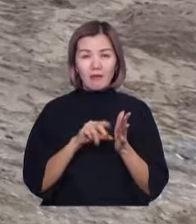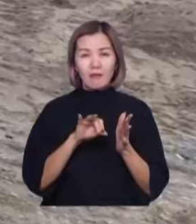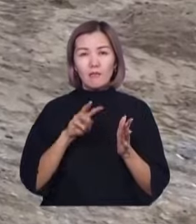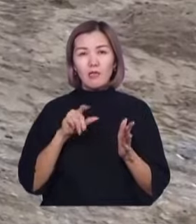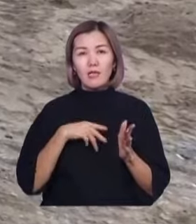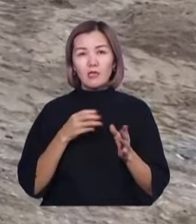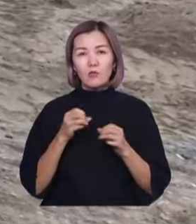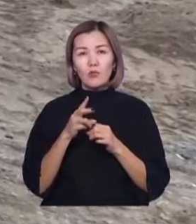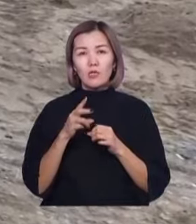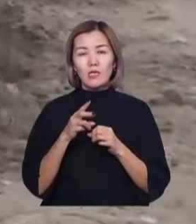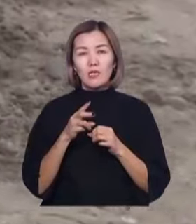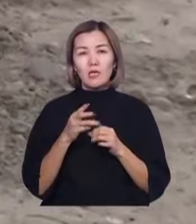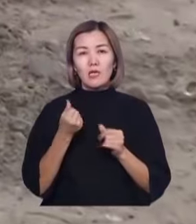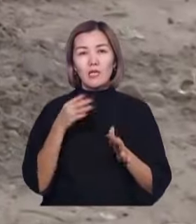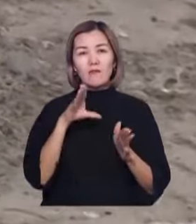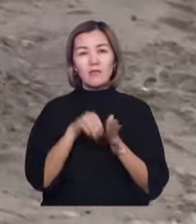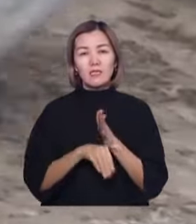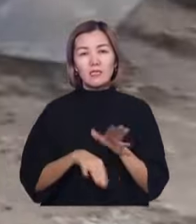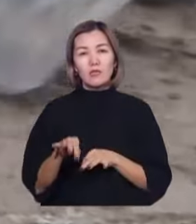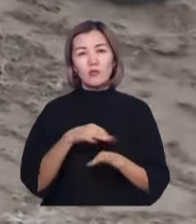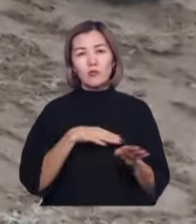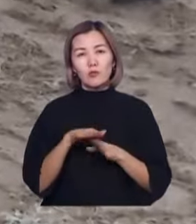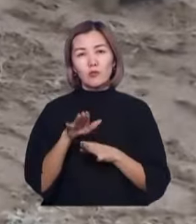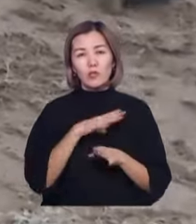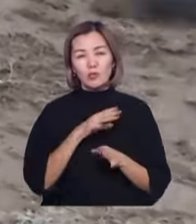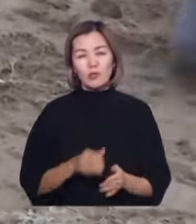12 инвестициялық жоба жүзеге асып жатыр.